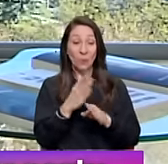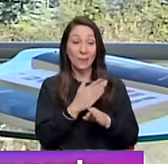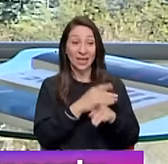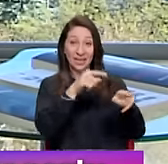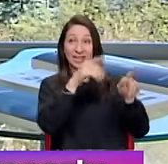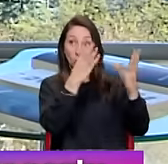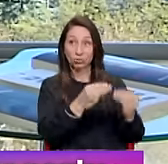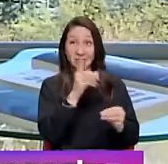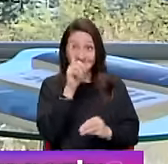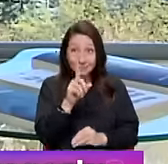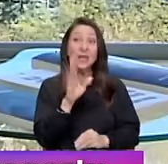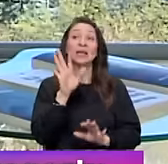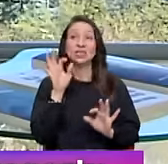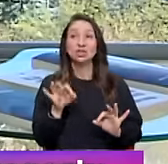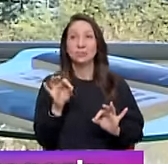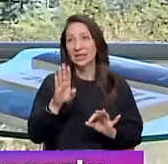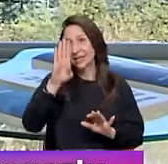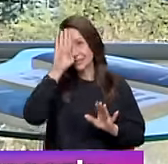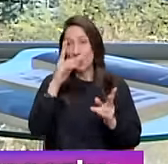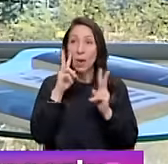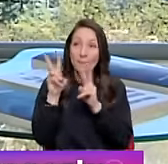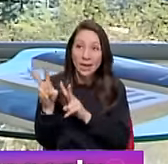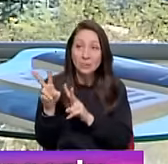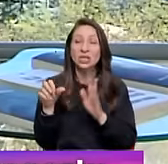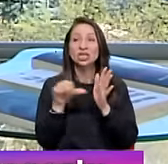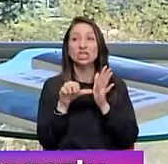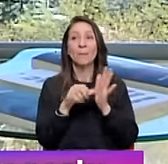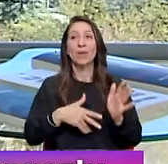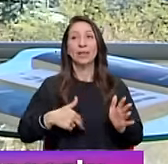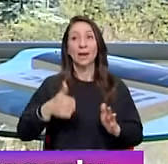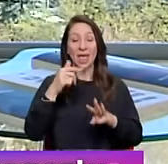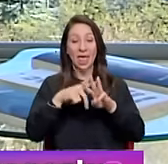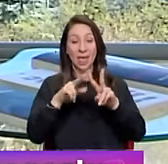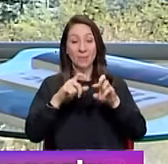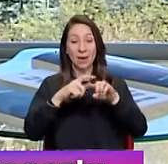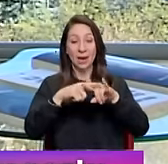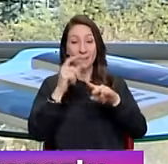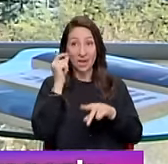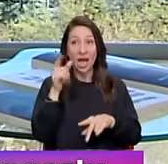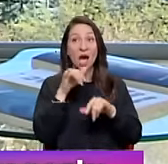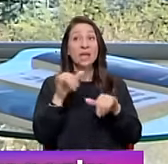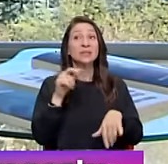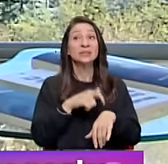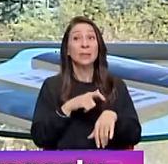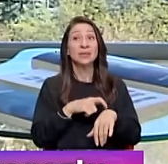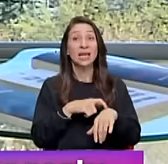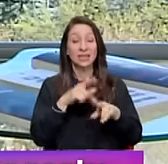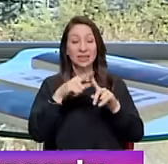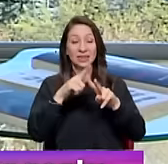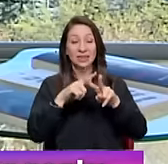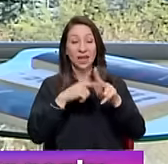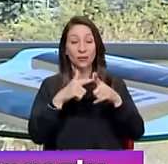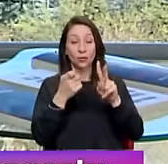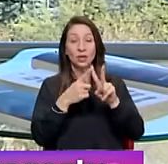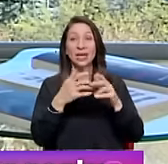memleketinde olacak yalnız. Şimdi İstanbul'a dönelim. Şişli Belediye Başkanı Emrah Şahan. Ki aynı zamanda Tayfun Kahraman'ın